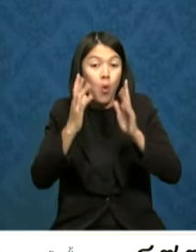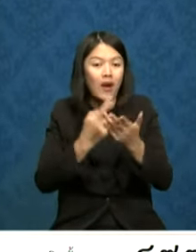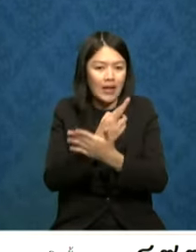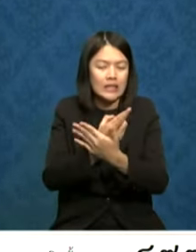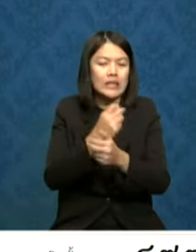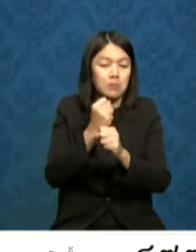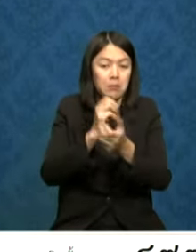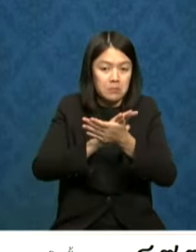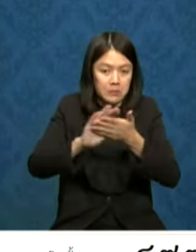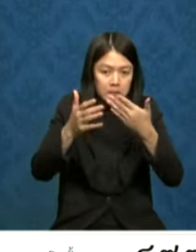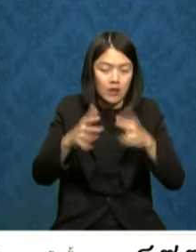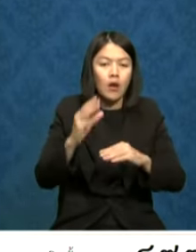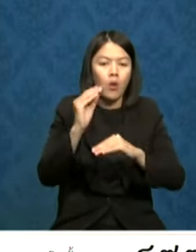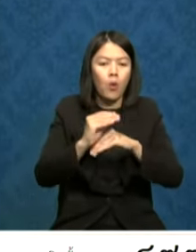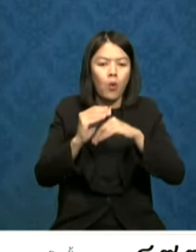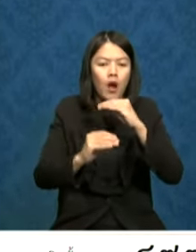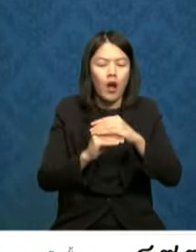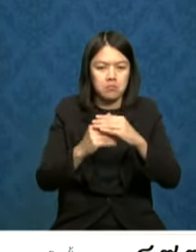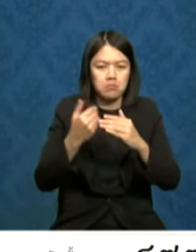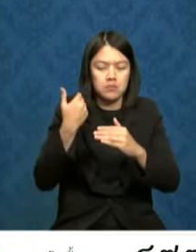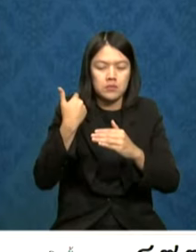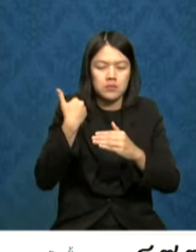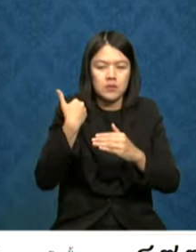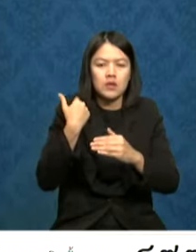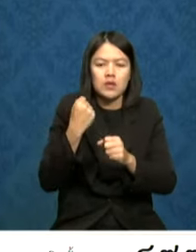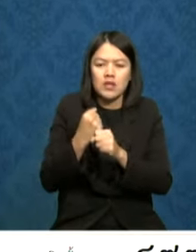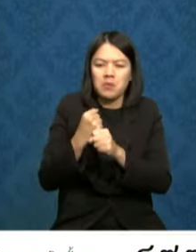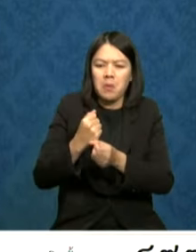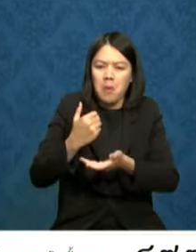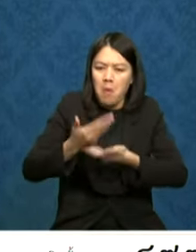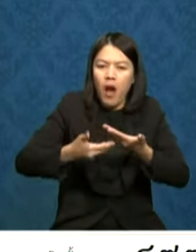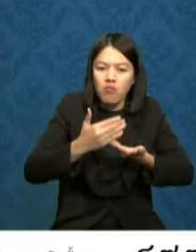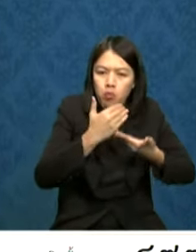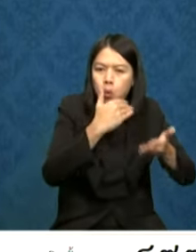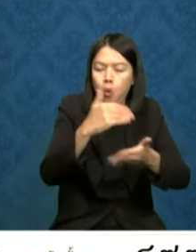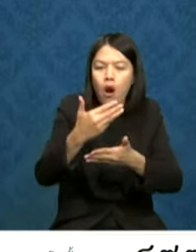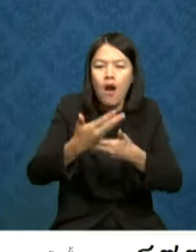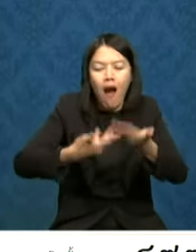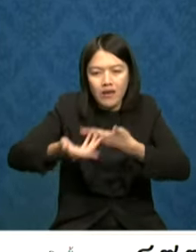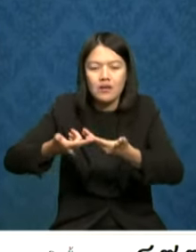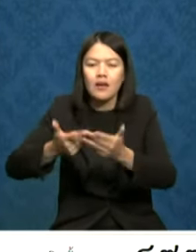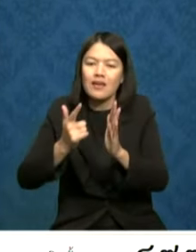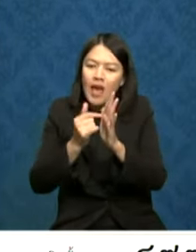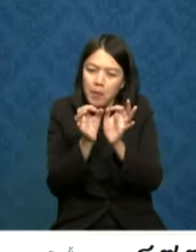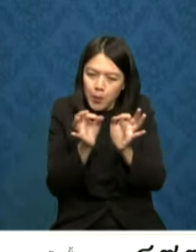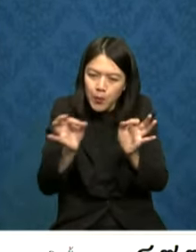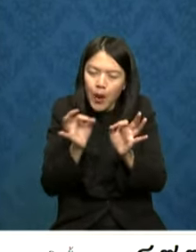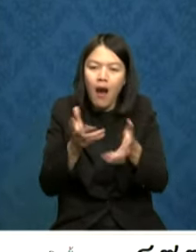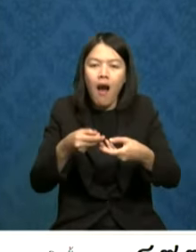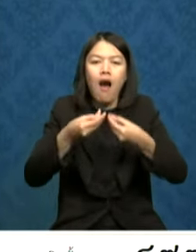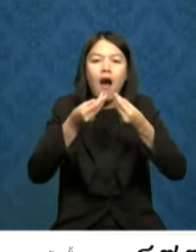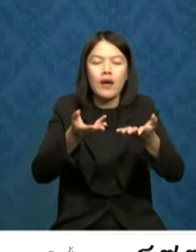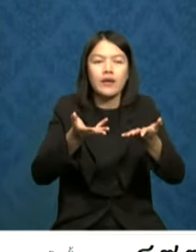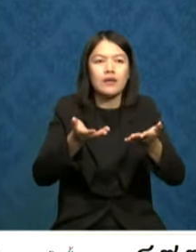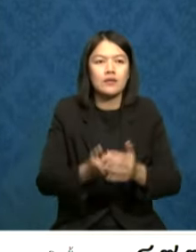สร้างแล้วเสร็จนะครับโครงการจะมีขีดความสามารถในการการผลิตและจำหน่ายผลิตภัณฑ์ยาใหม่ประเภทยาเม็ดให้สามารถรองรับและ